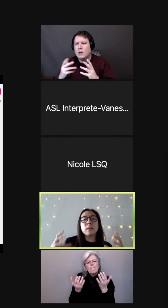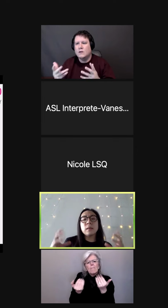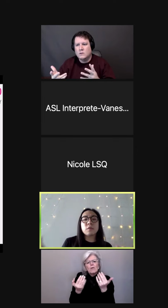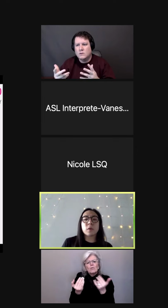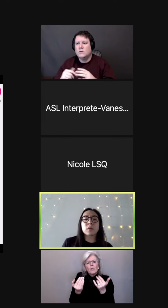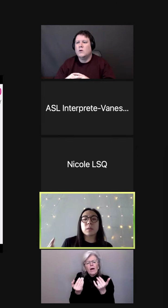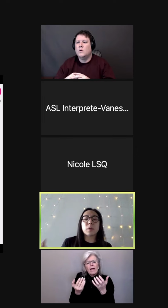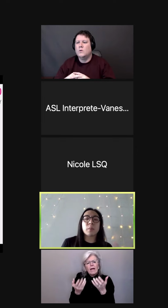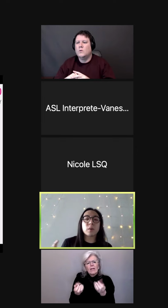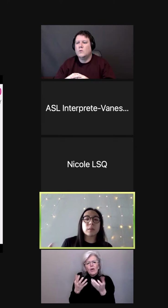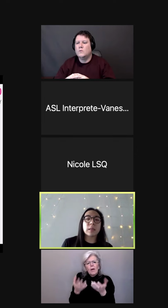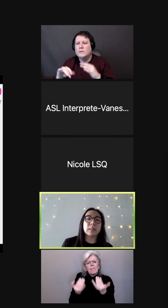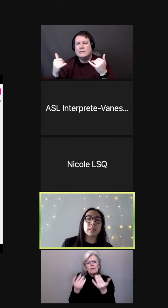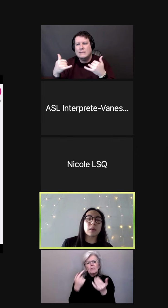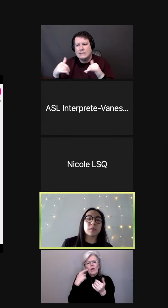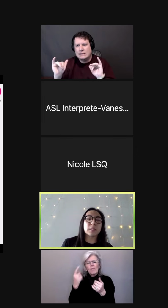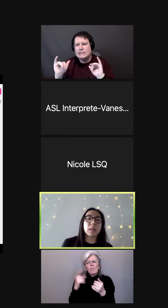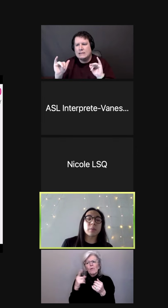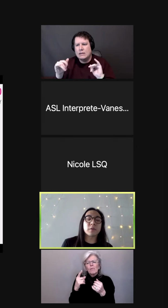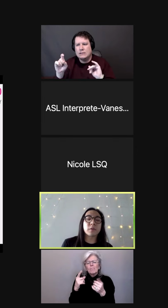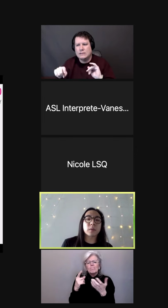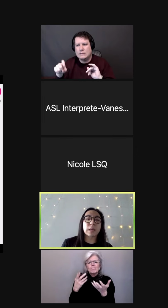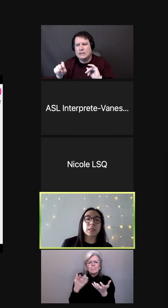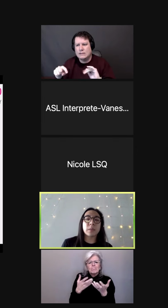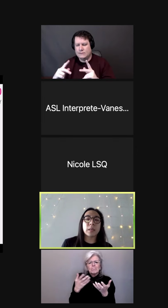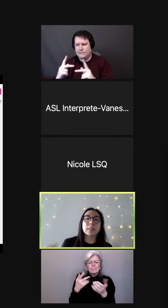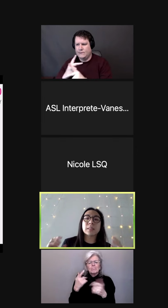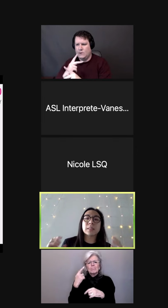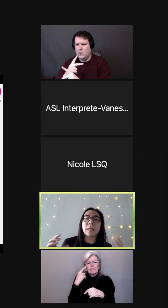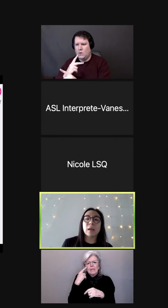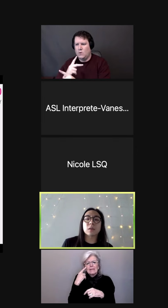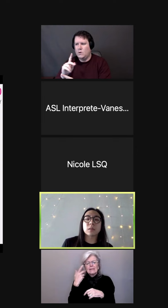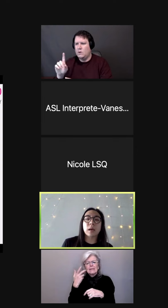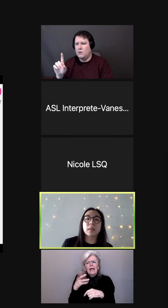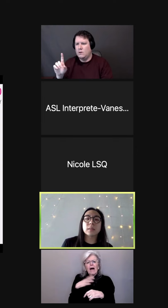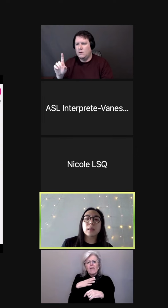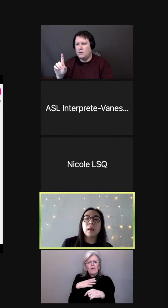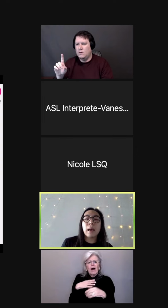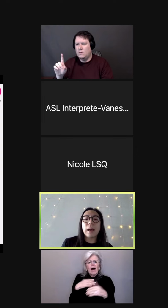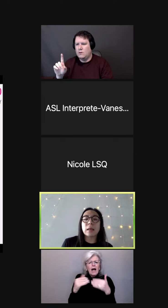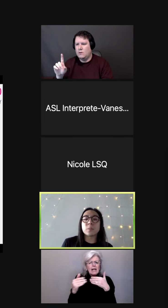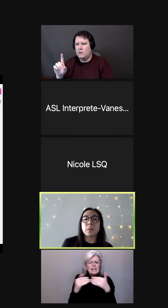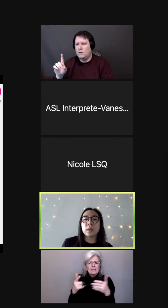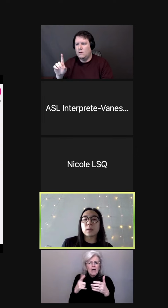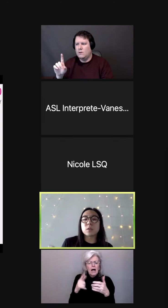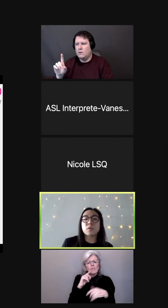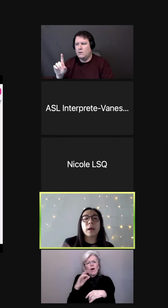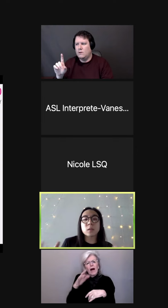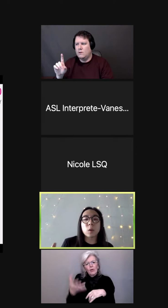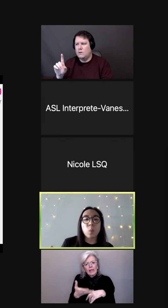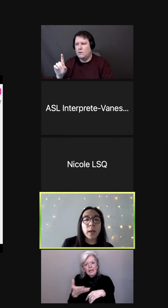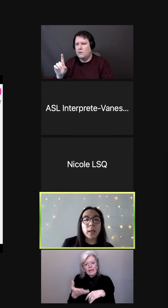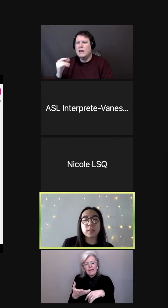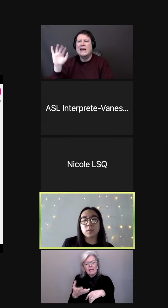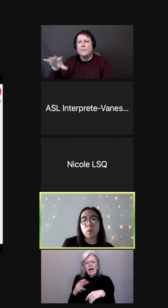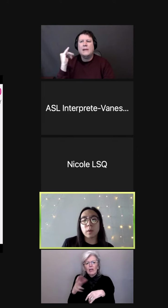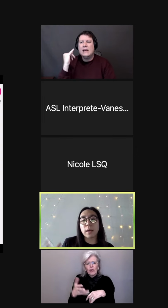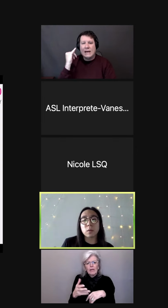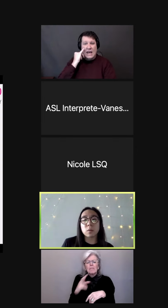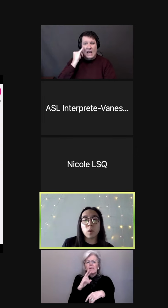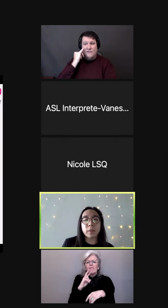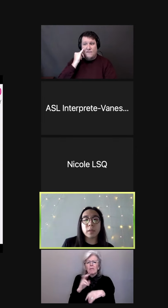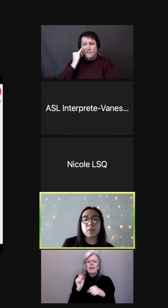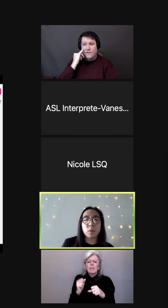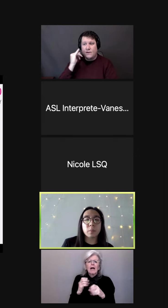prendre en compte d'avoir des espaces qui accueillent et qui peuvent vraiment être